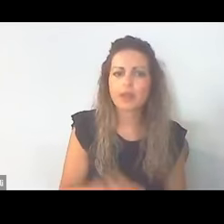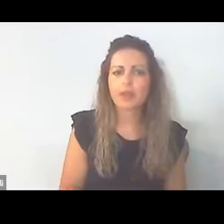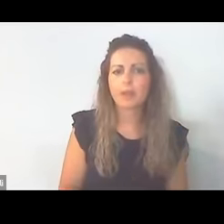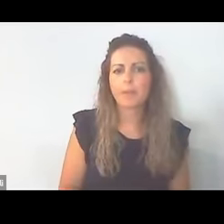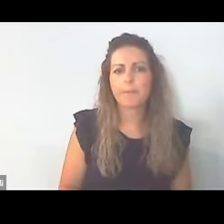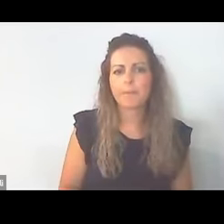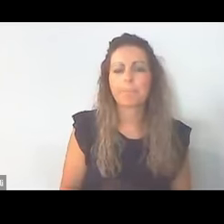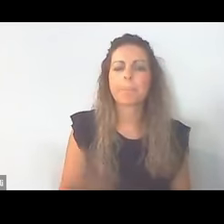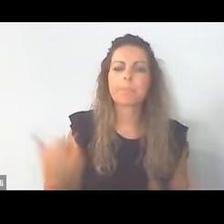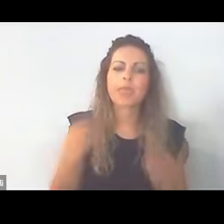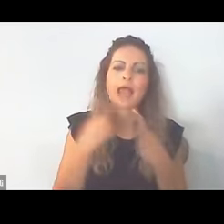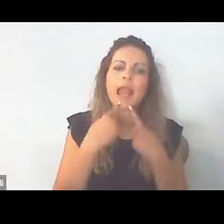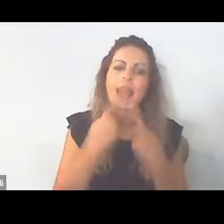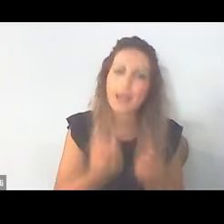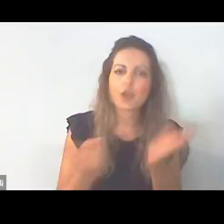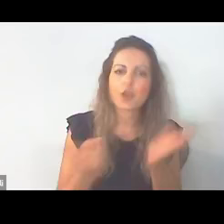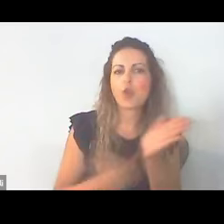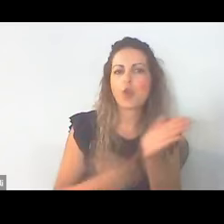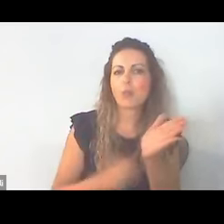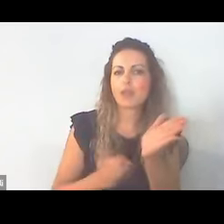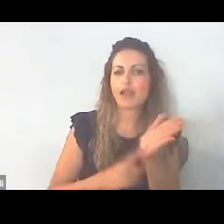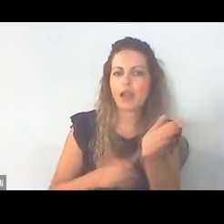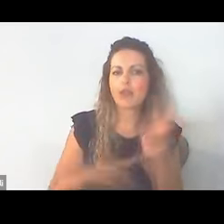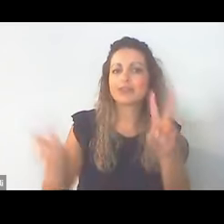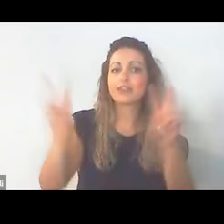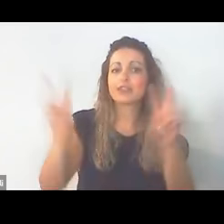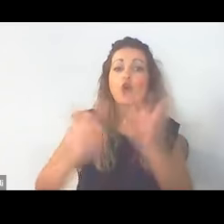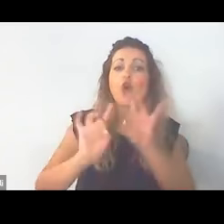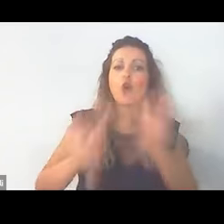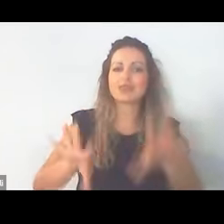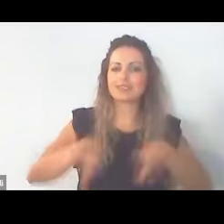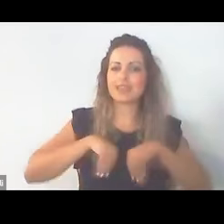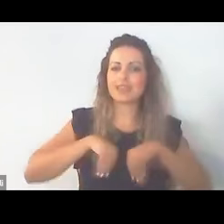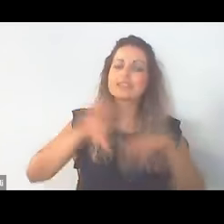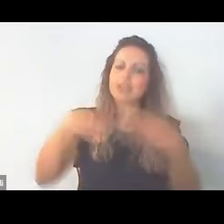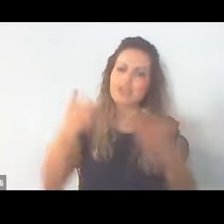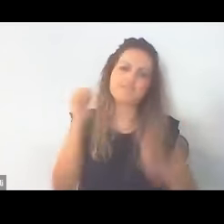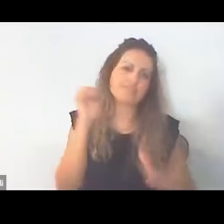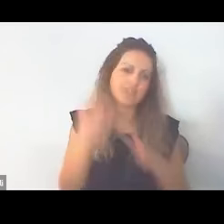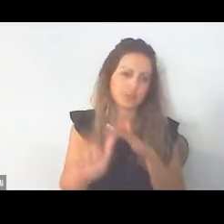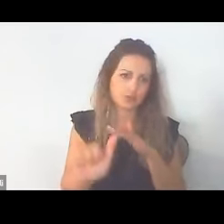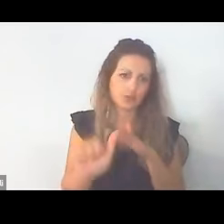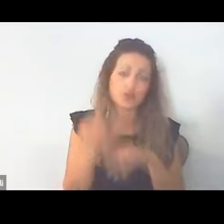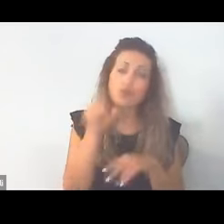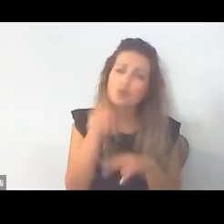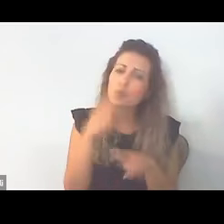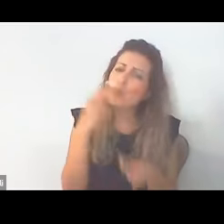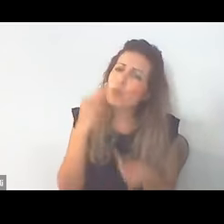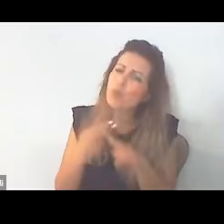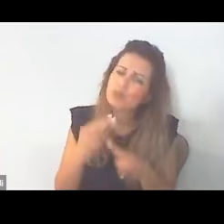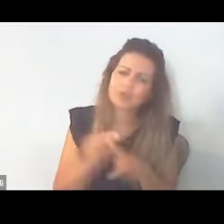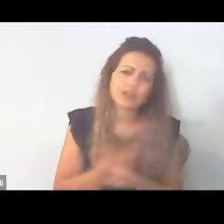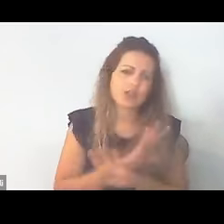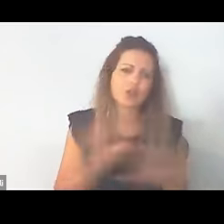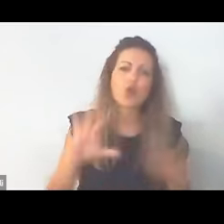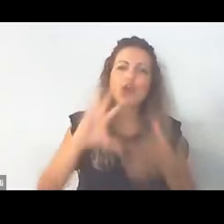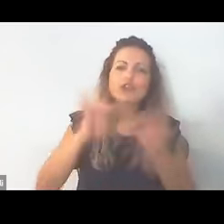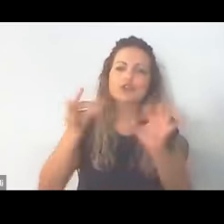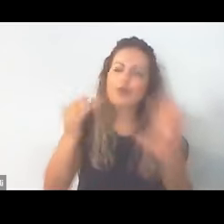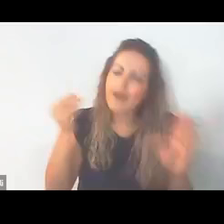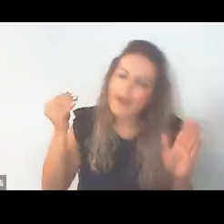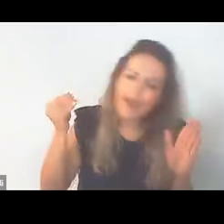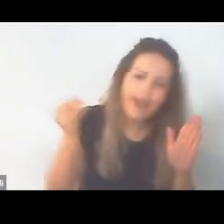λέμε νομικά χωρίς συνένεση είναι βιασμός, είναι κάτι ιστορικό, είναι κάτι πολύ σημαντικό, είναι κάτι που όλες οι